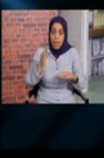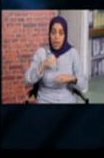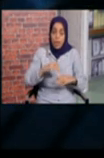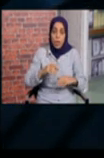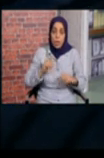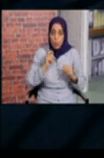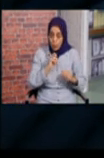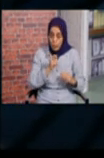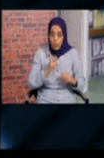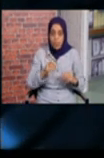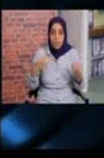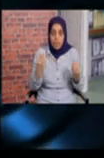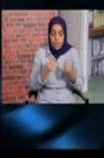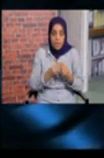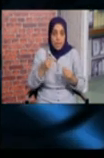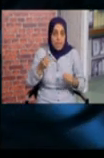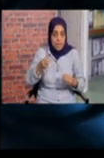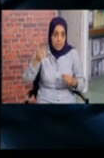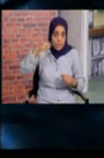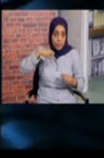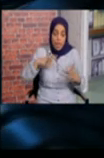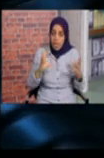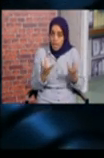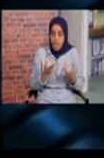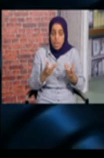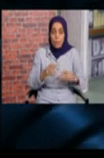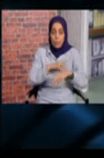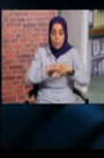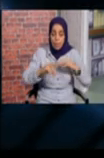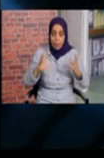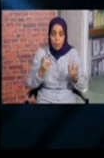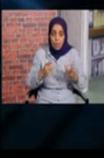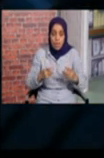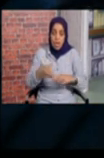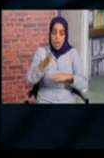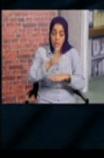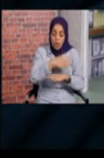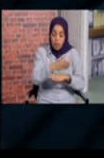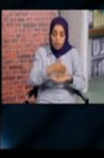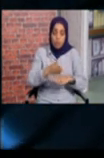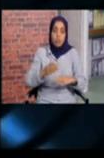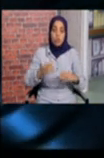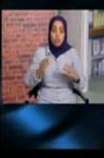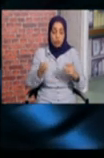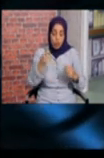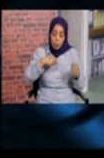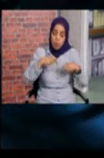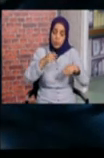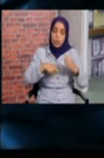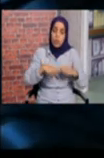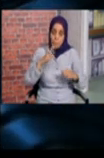السندات. طب وفقا استاذه نيفين، وفقا للنسبه دي الى اي مدى بتعكس تواجد مصر على خريطه الاقتصادات المستدامه بشكل عام؟